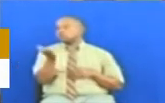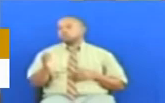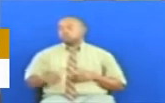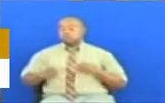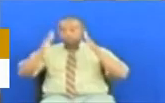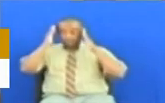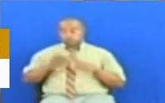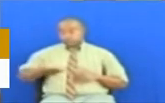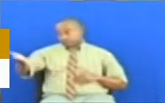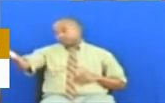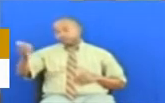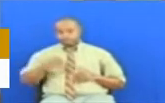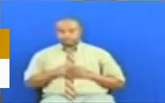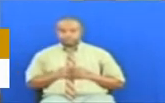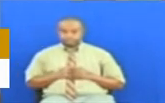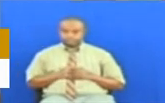Speaker,